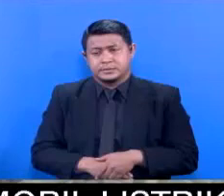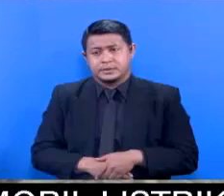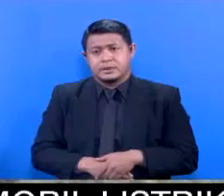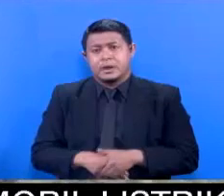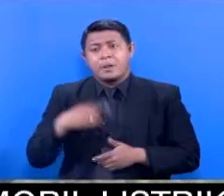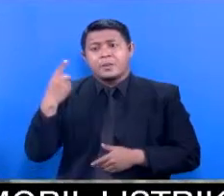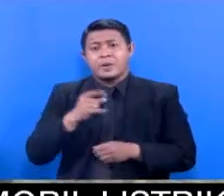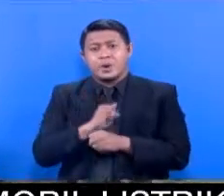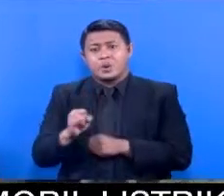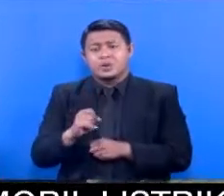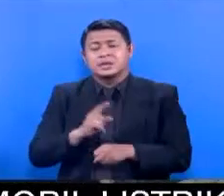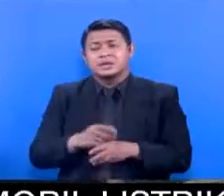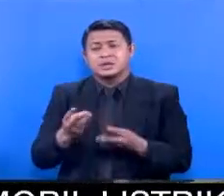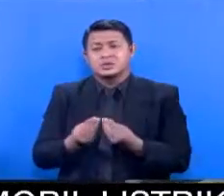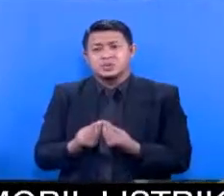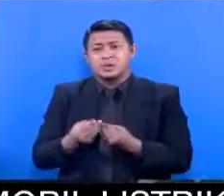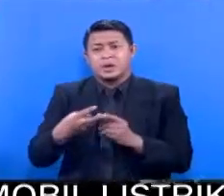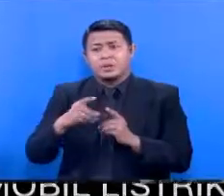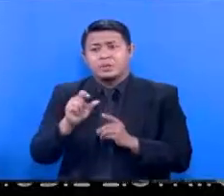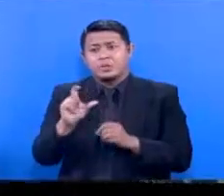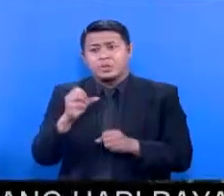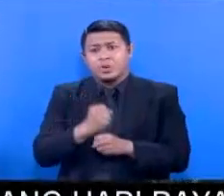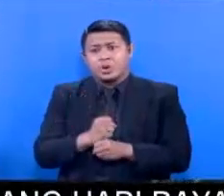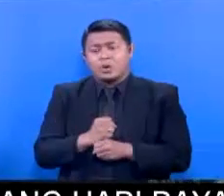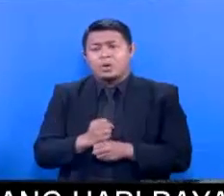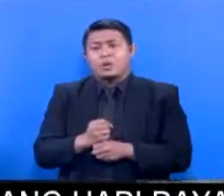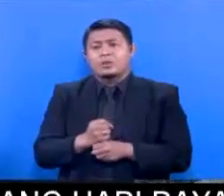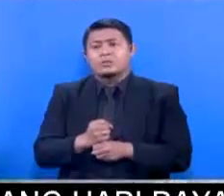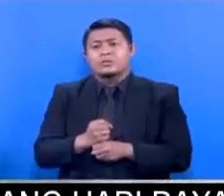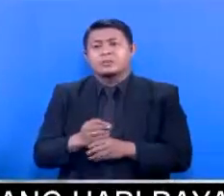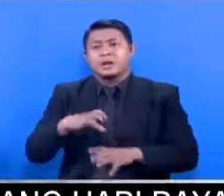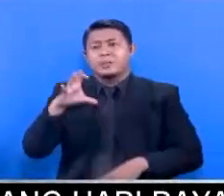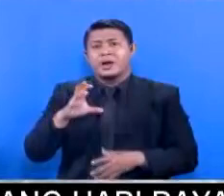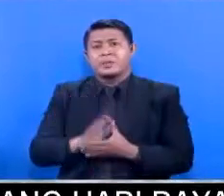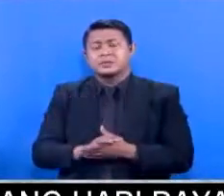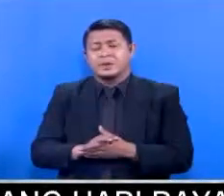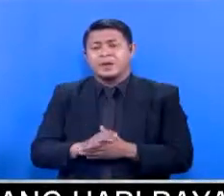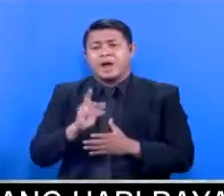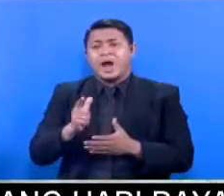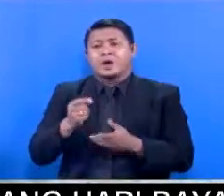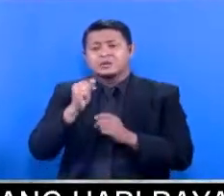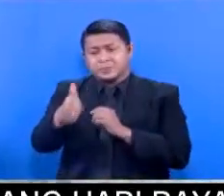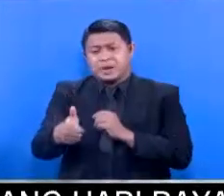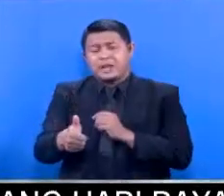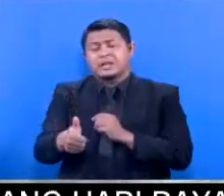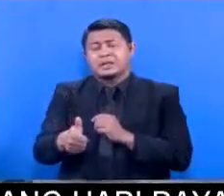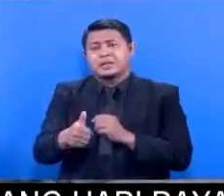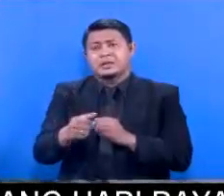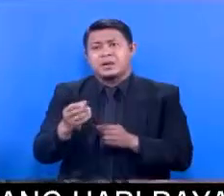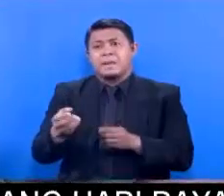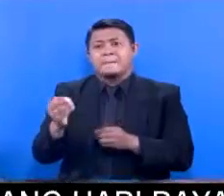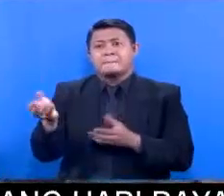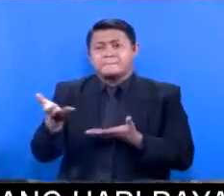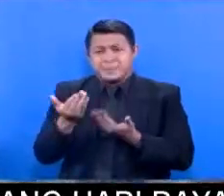pemerintah akan dirugikan ketika stok Bulog menjadi melimpah karena harus menyerap hasil petani ditambah beras impor namun tidak mampu